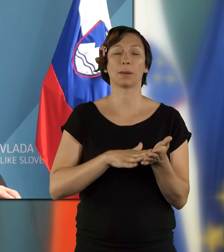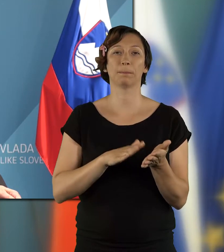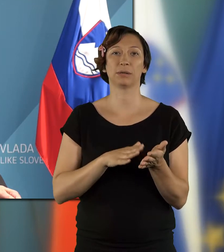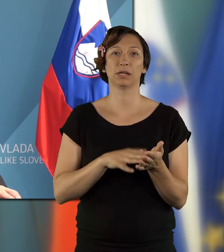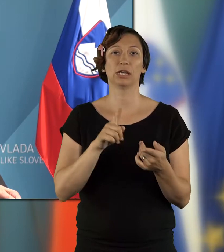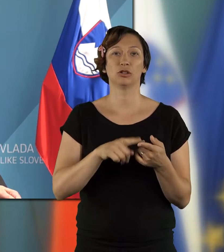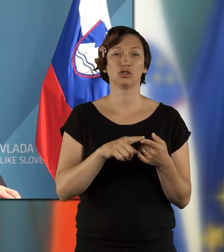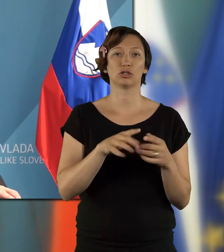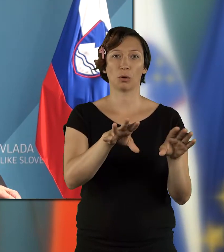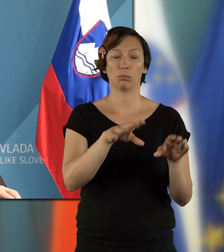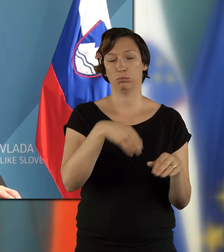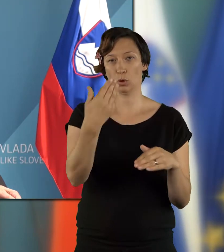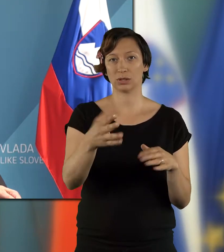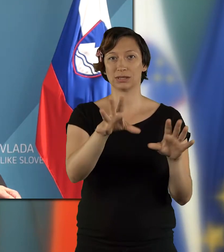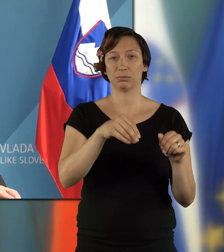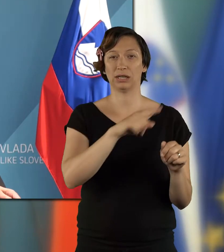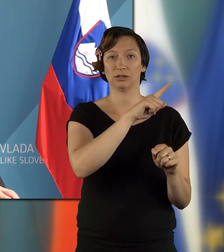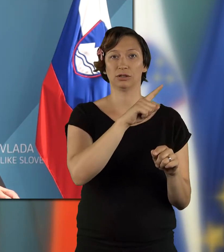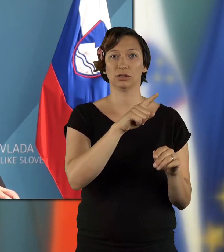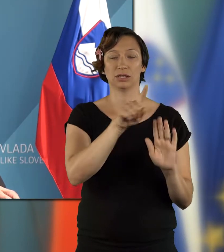primeru, če so po sprejetju